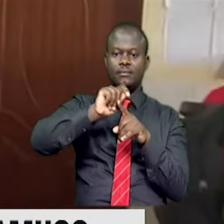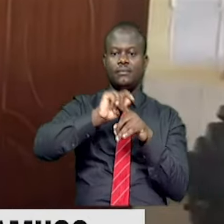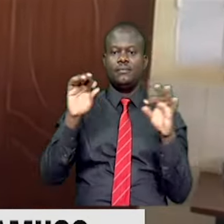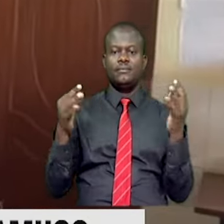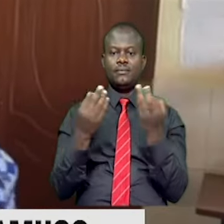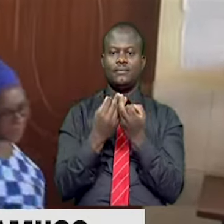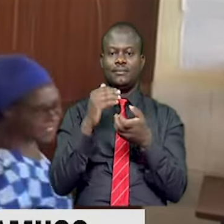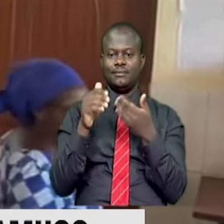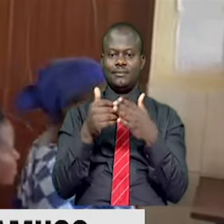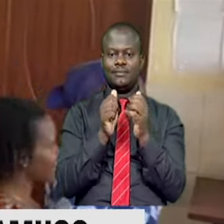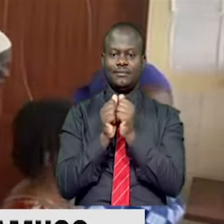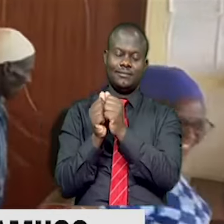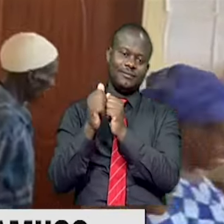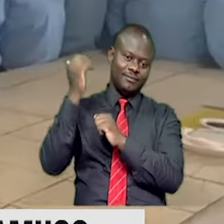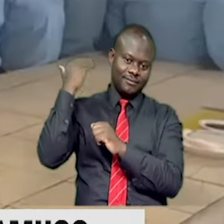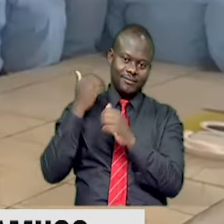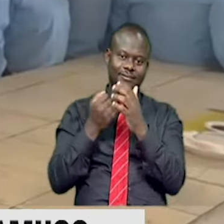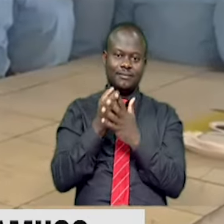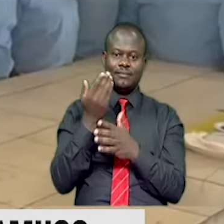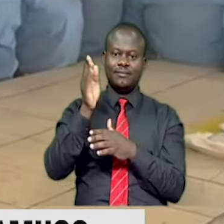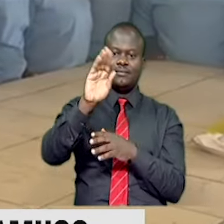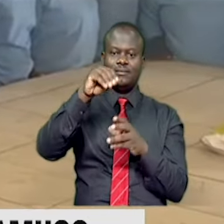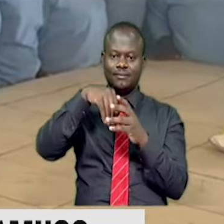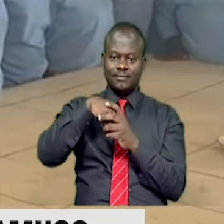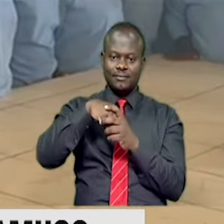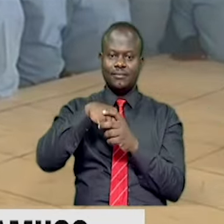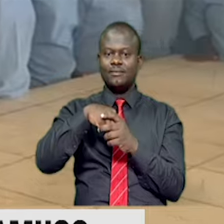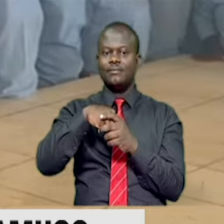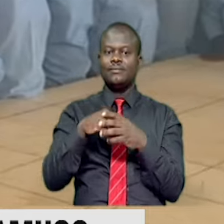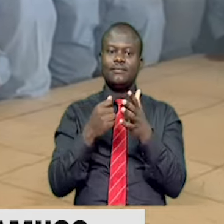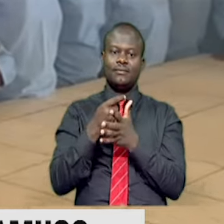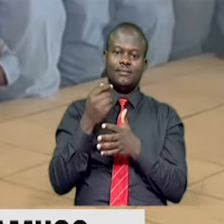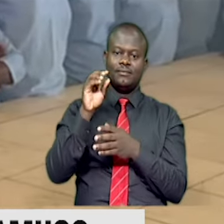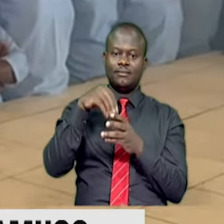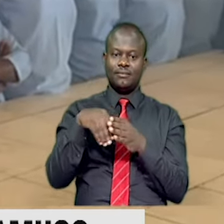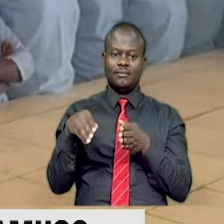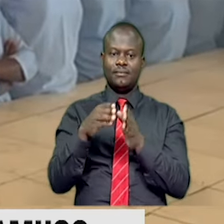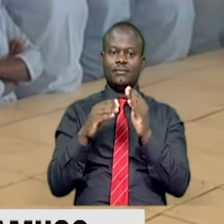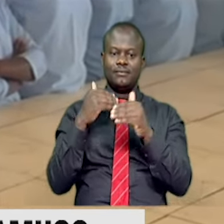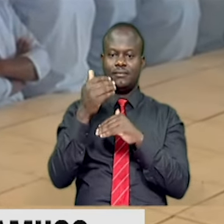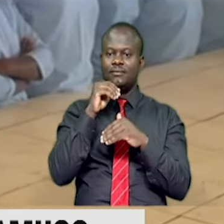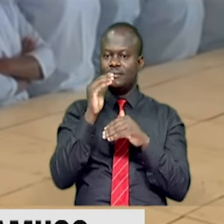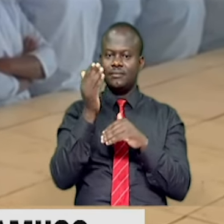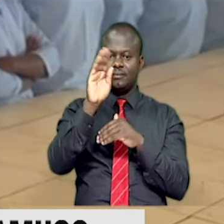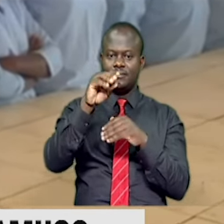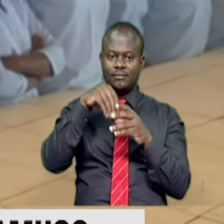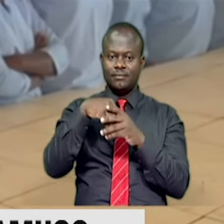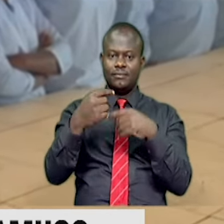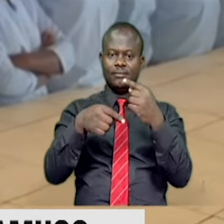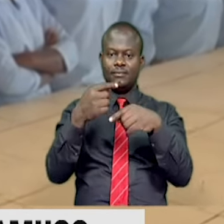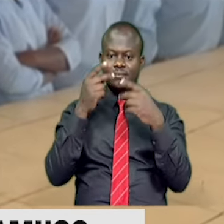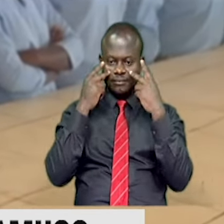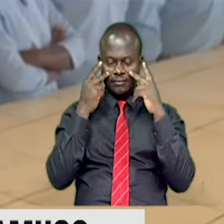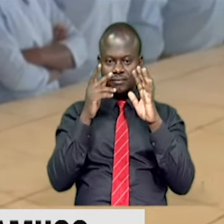n'imiryango yabo icyari cyaratumye basubira mu cyangwa se cyari cyaratumye bajya mu mihanda, icyo bakaba batazagisubiramo. Rero turakomeje, tugiye